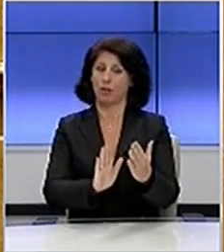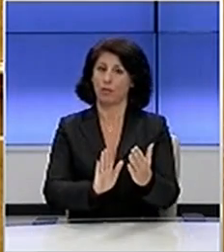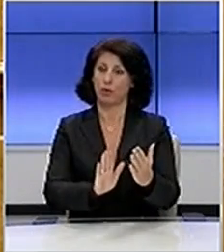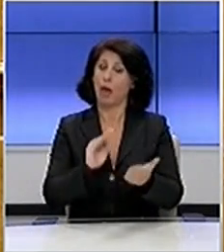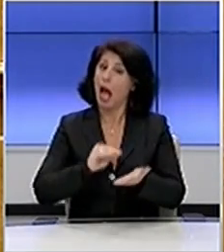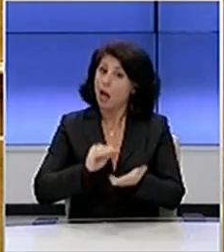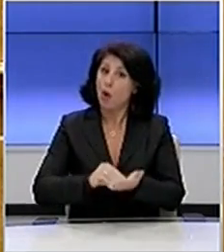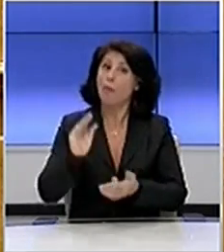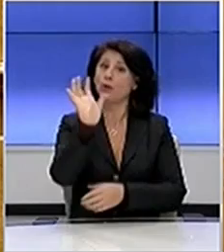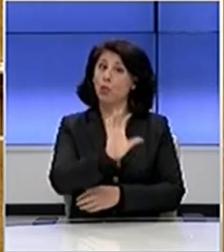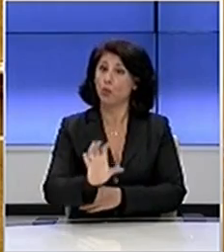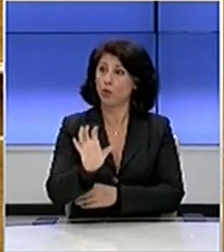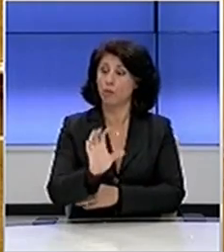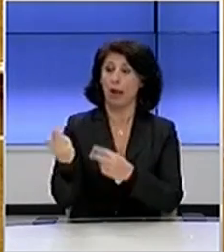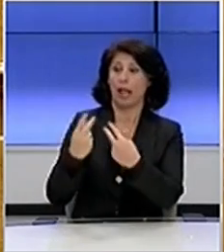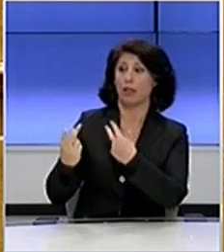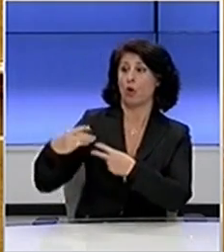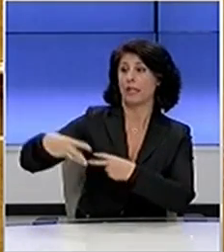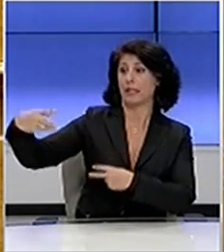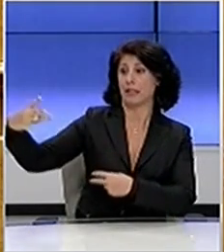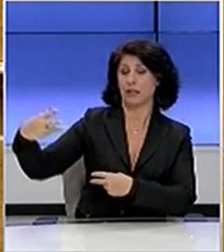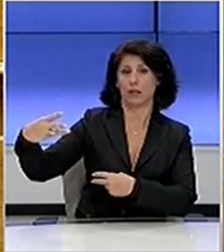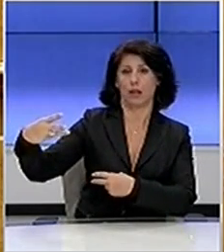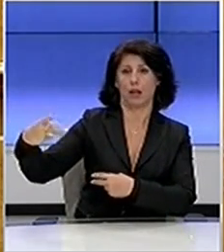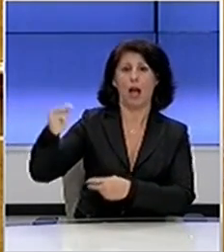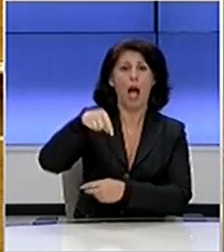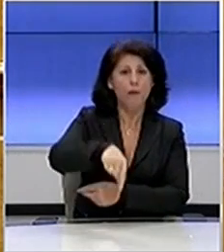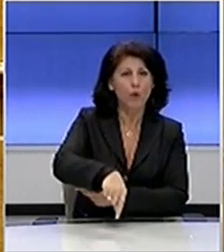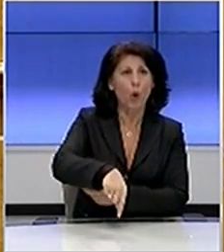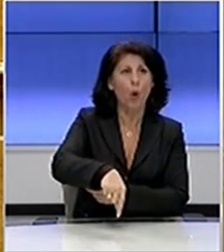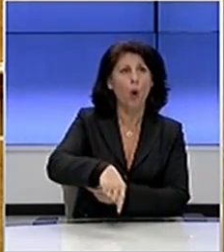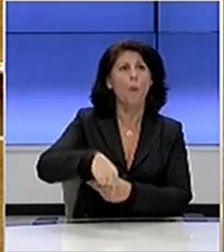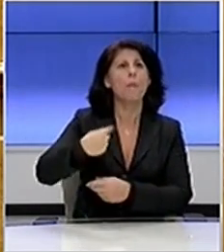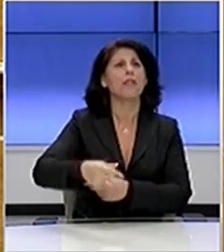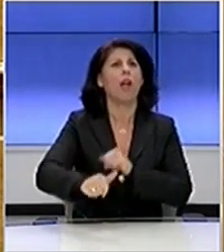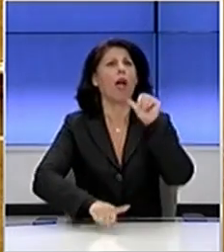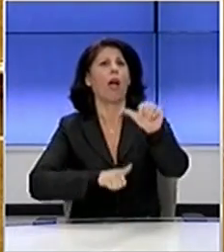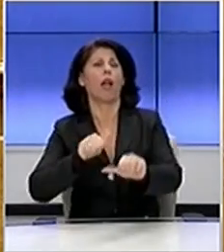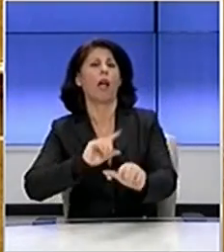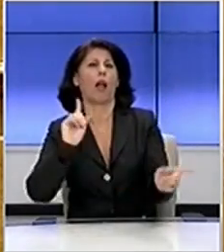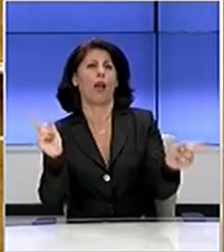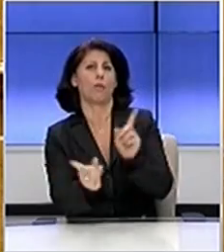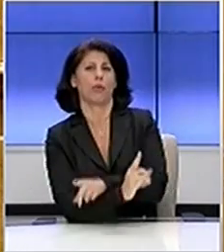τουρισμό είπατε τα αυτά και μετά τα ακριβώς ανάποδα. Ανοίξαμε τον